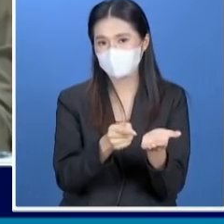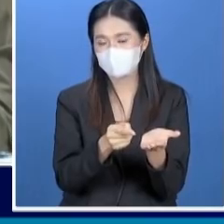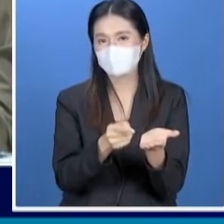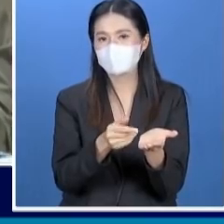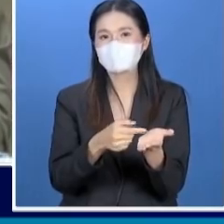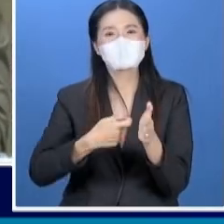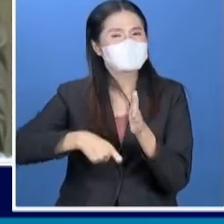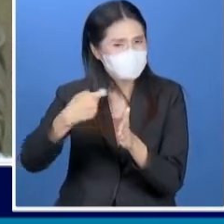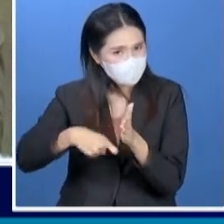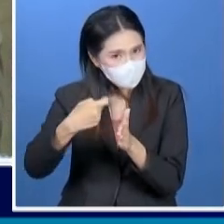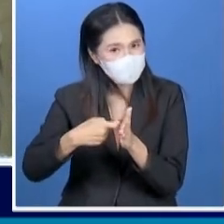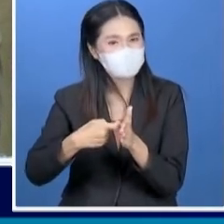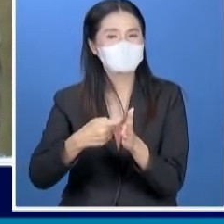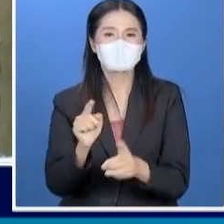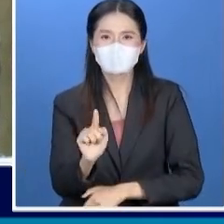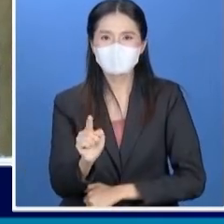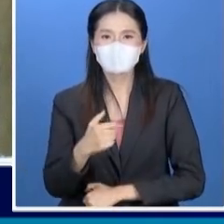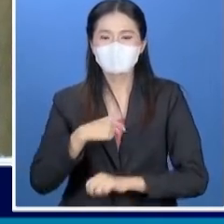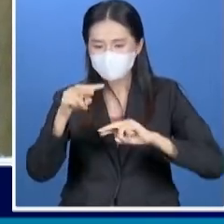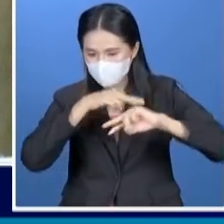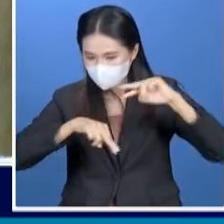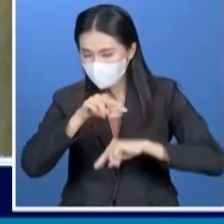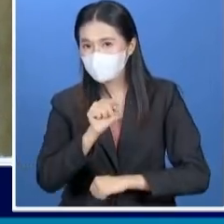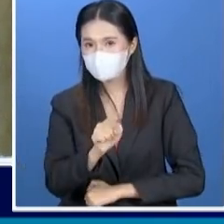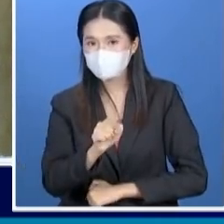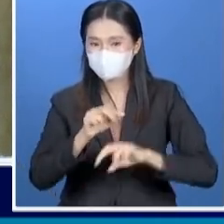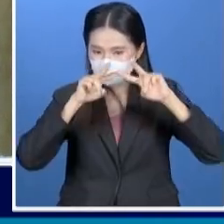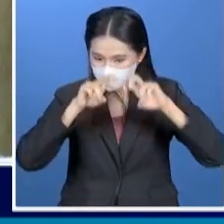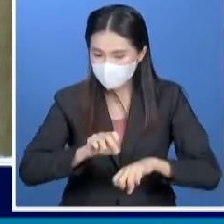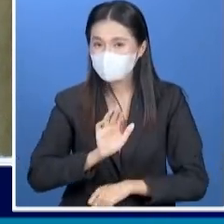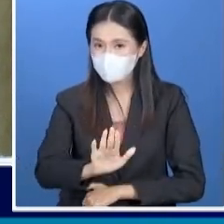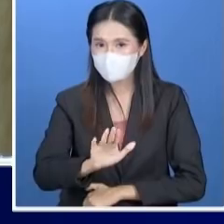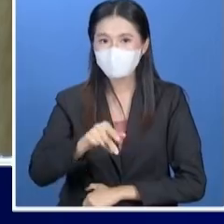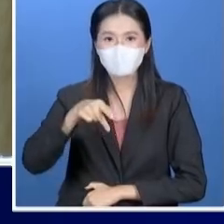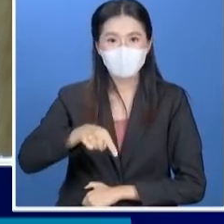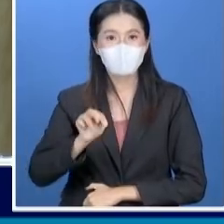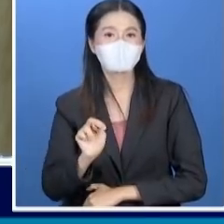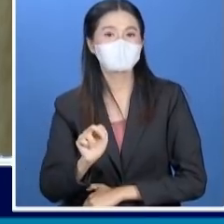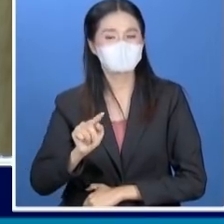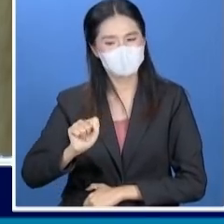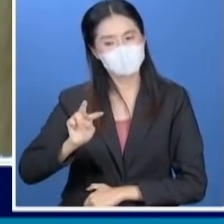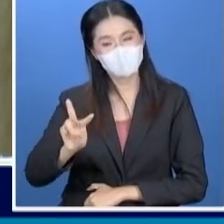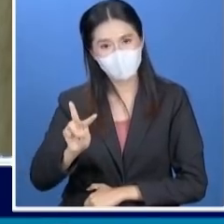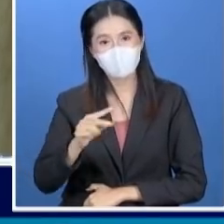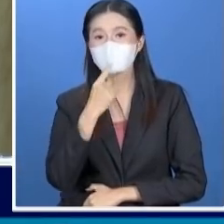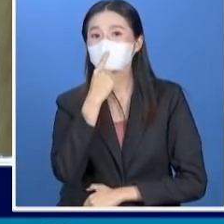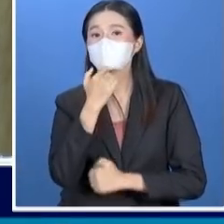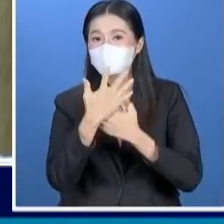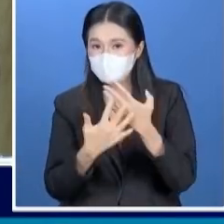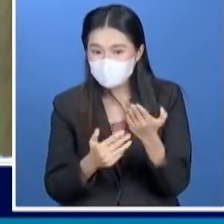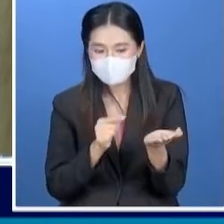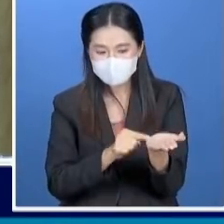มูลเหตุจูงใจต่างๆรวมทั้งในการตรวจพิสูจน์ของทางพถ.นะครับไม่ว่าจะตรวจคราบเลือด